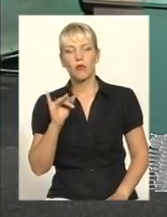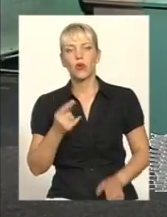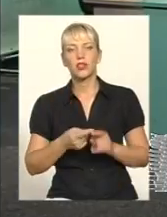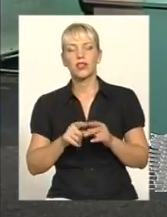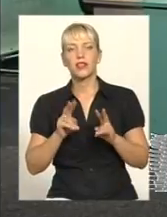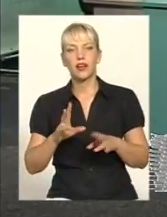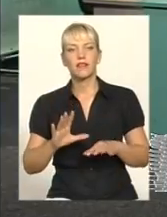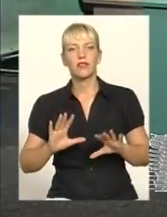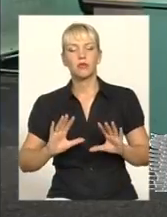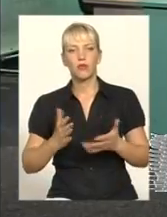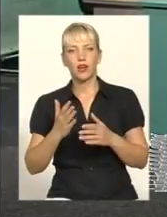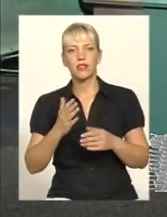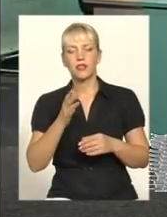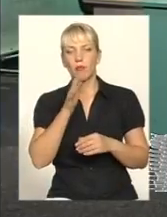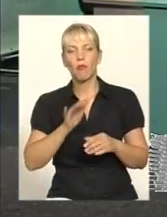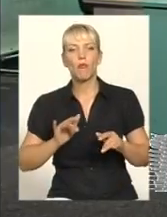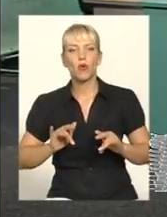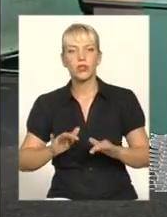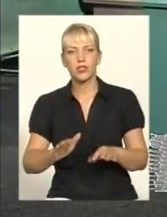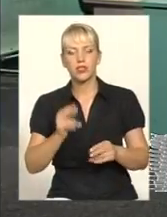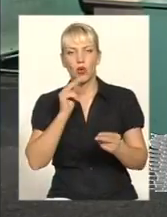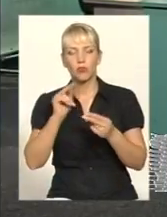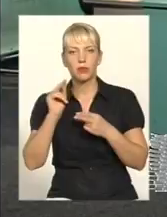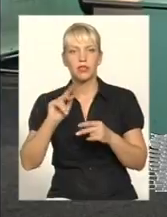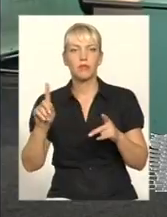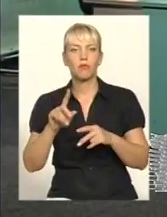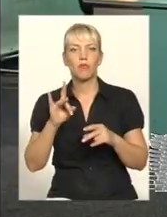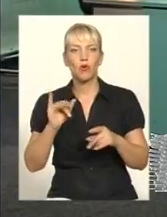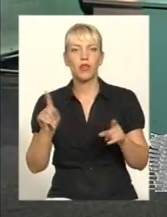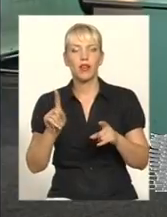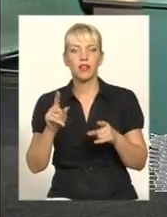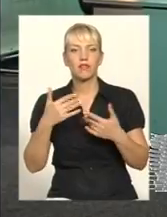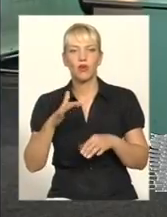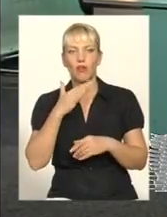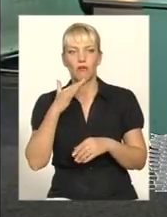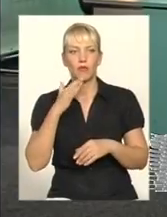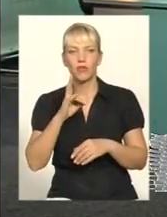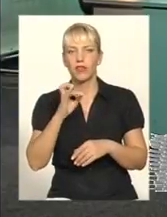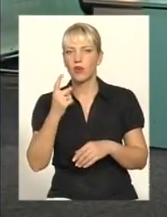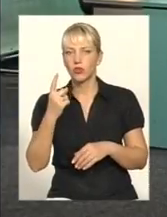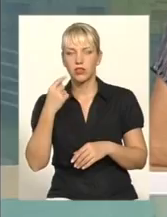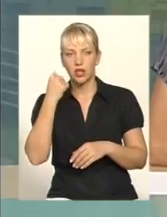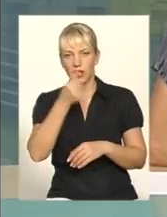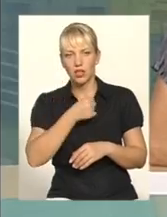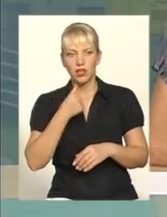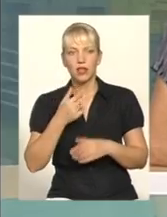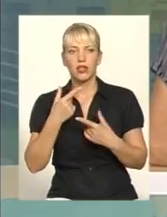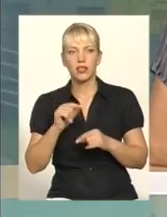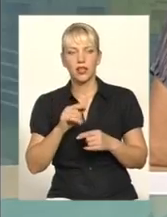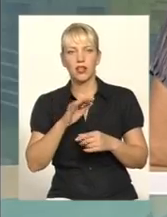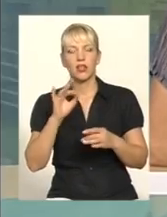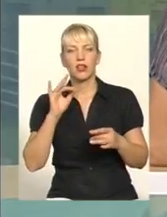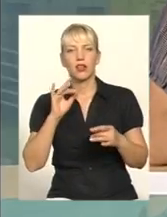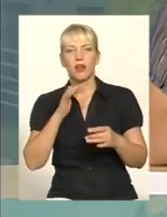той процес оптимізації, про який теж говоримо вже не один рік, і теж довкола якого точаться